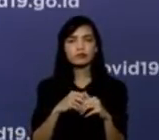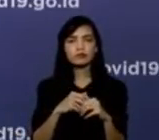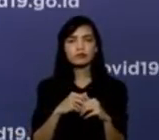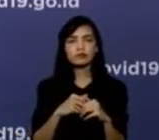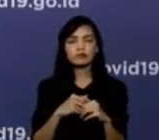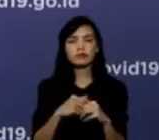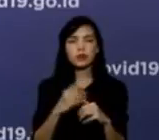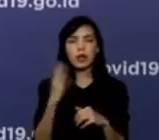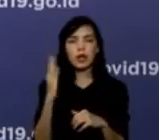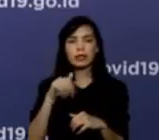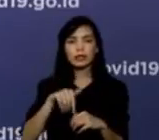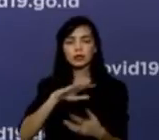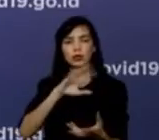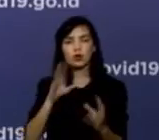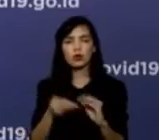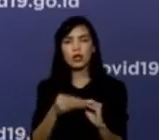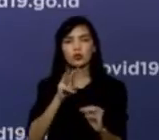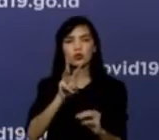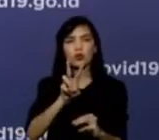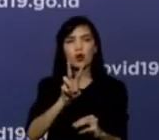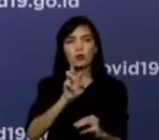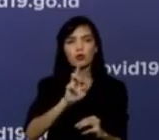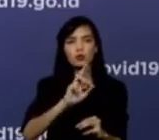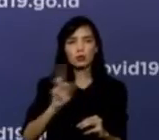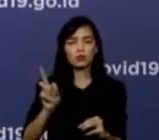spesimen pada hari ini sebanyak